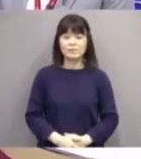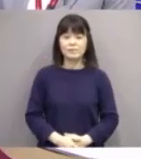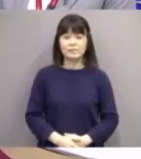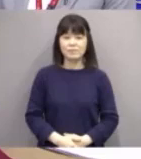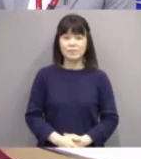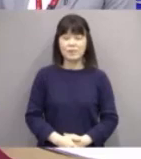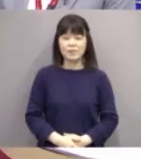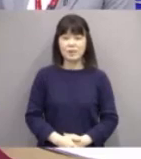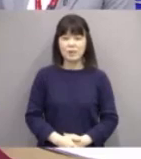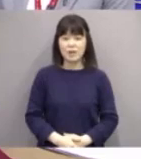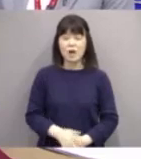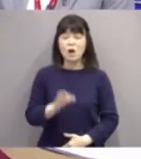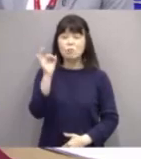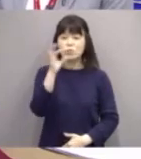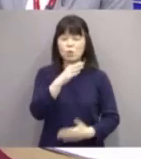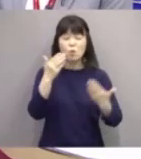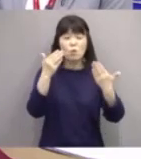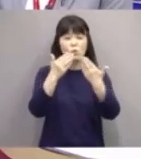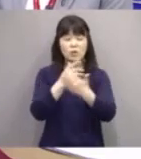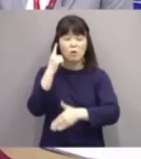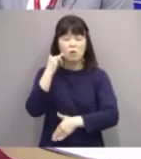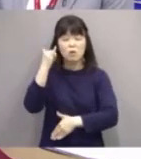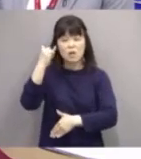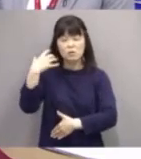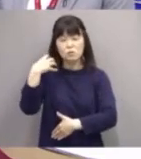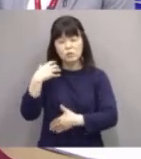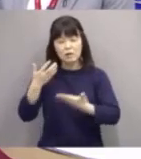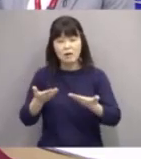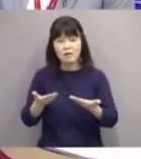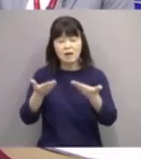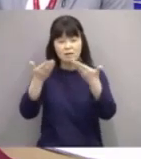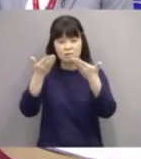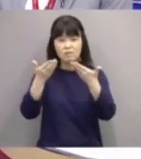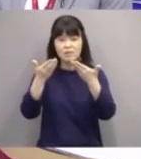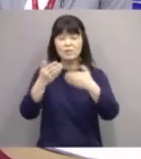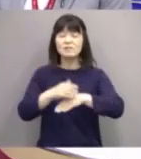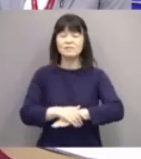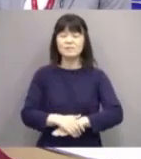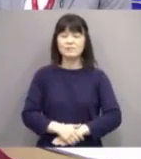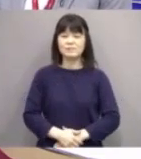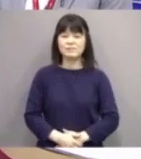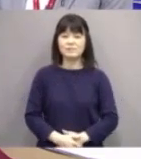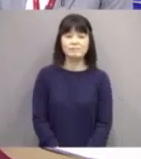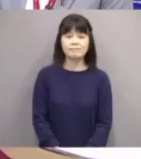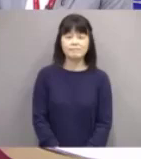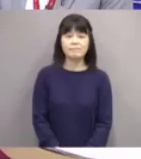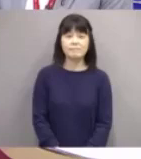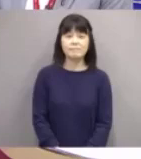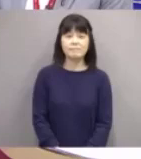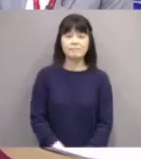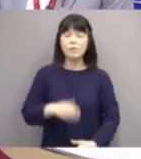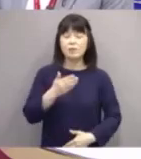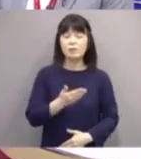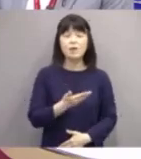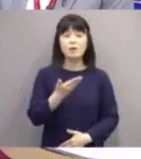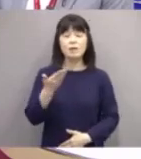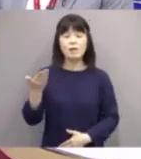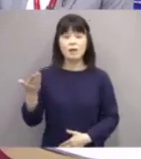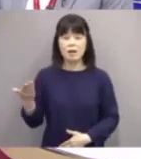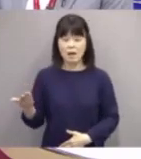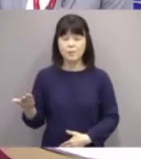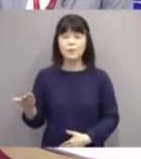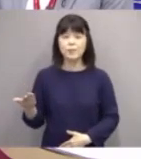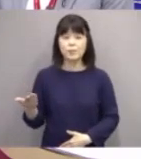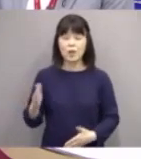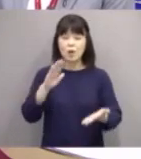無償化が始まりますと保護者の負担がより軽減されることになりますね。さて、それではここから